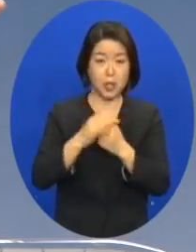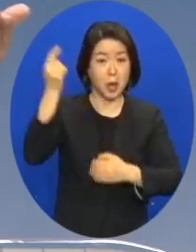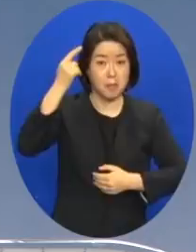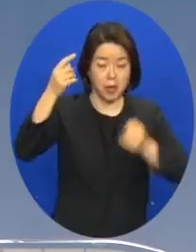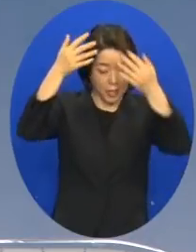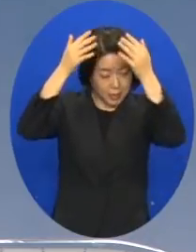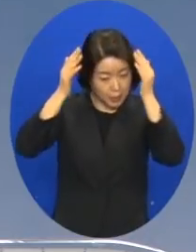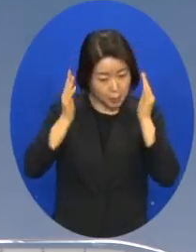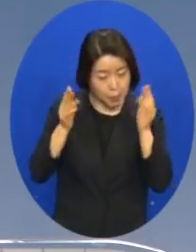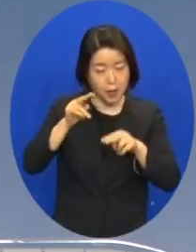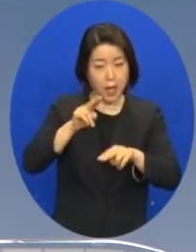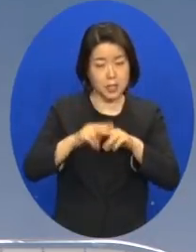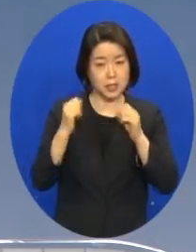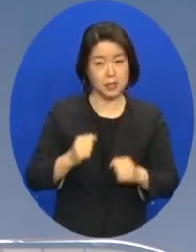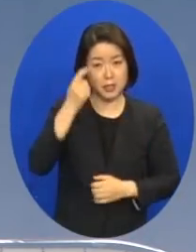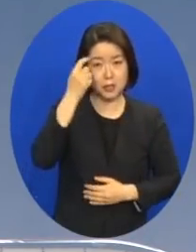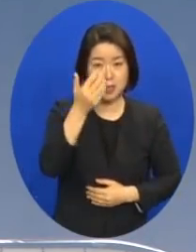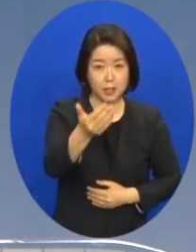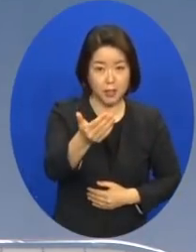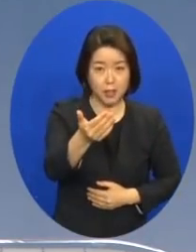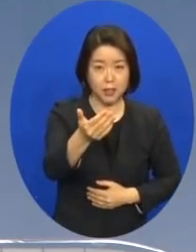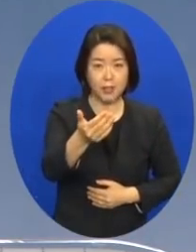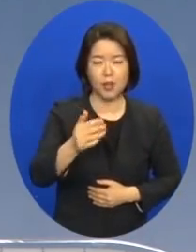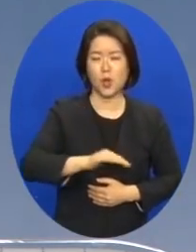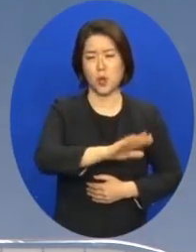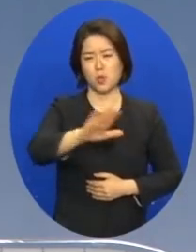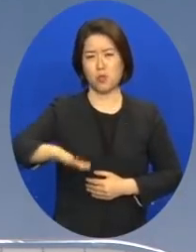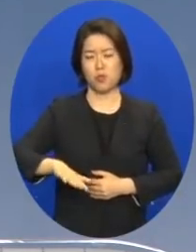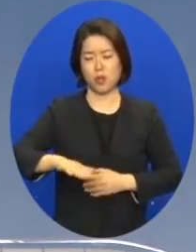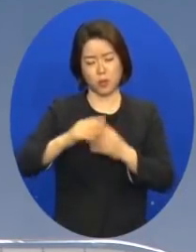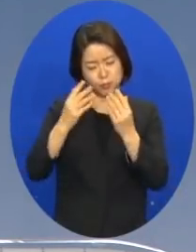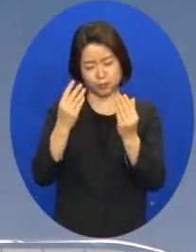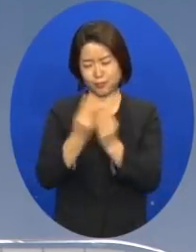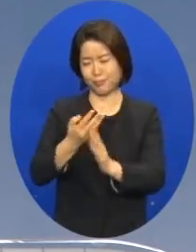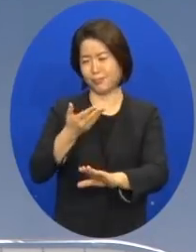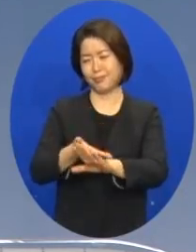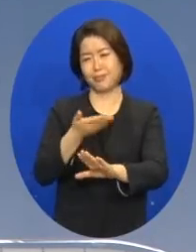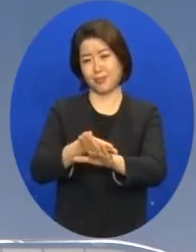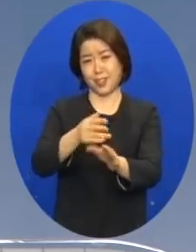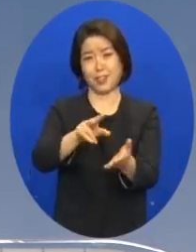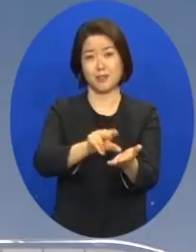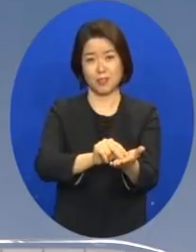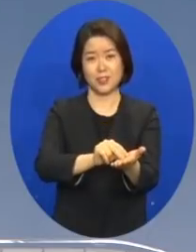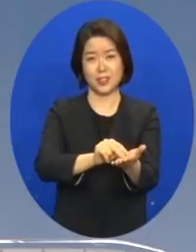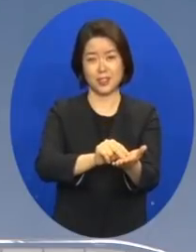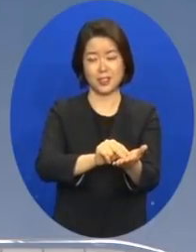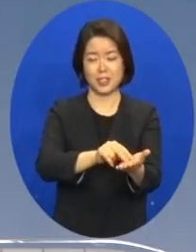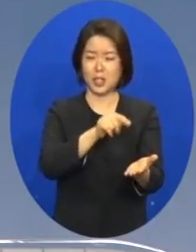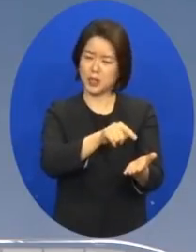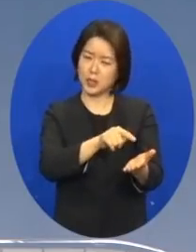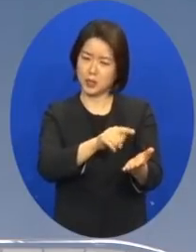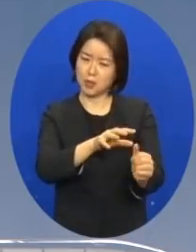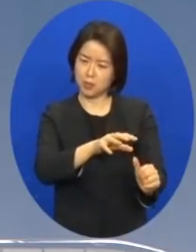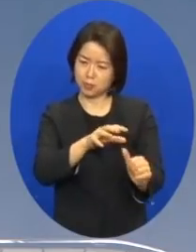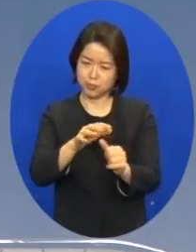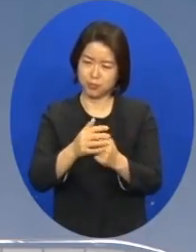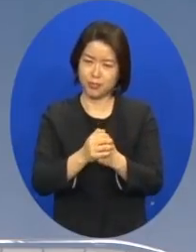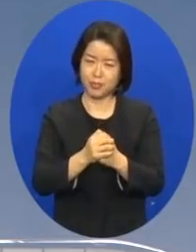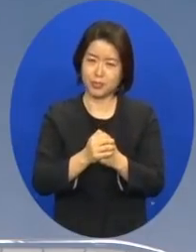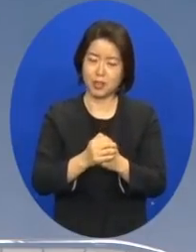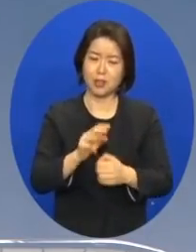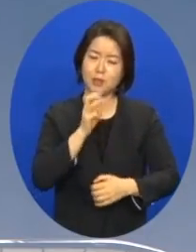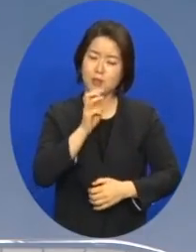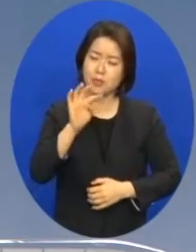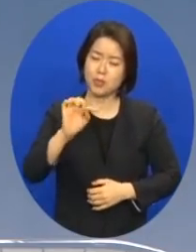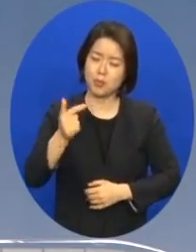뭐 수건 쓰고 앉아 계십니까? 우리와는 전혀 상관없는 문제. 그런 문제를 가지고 한